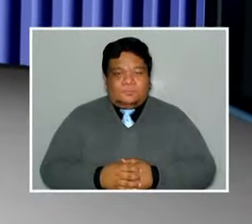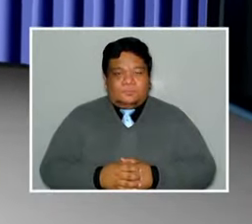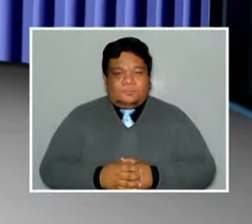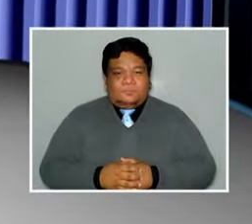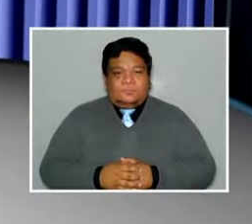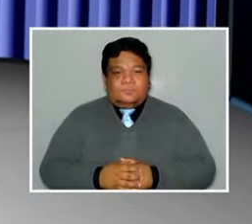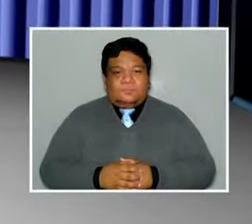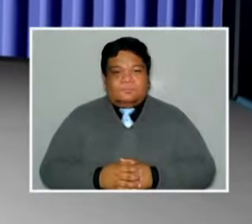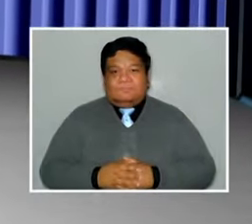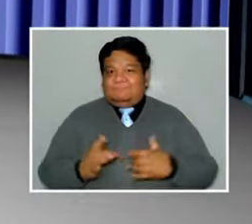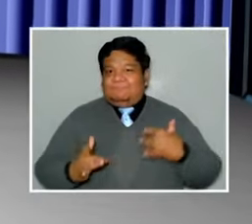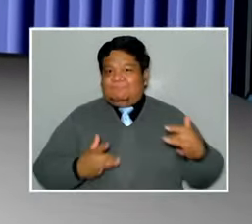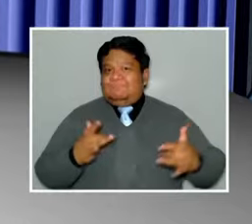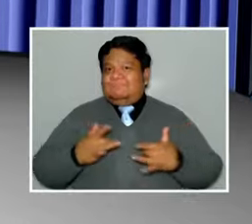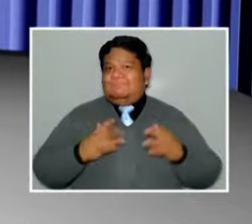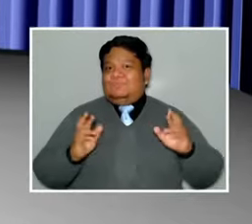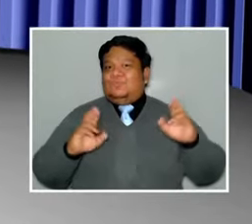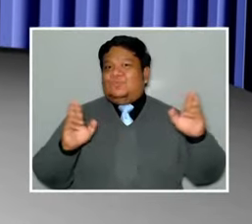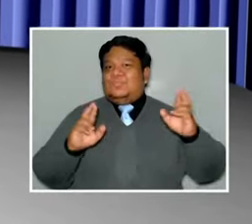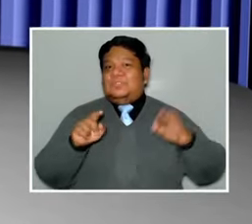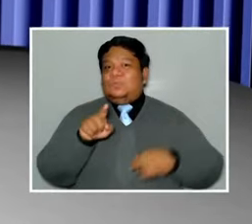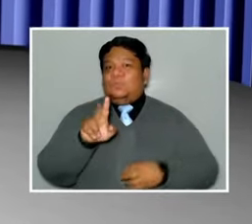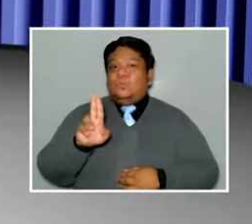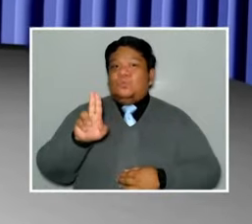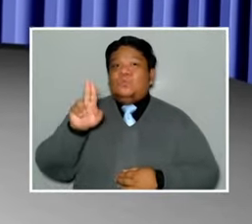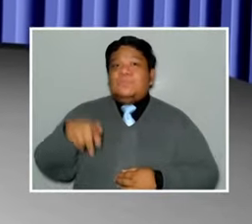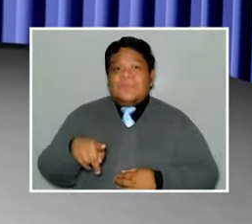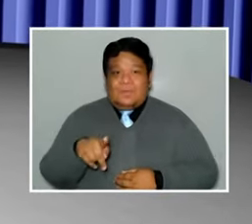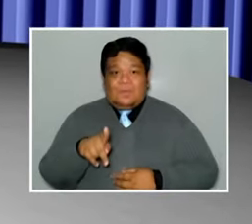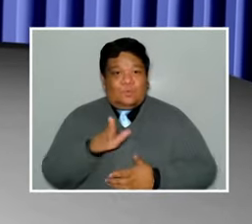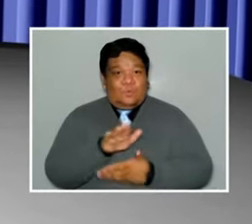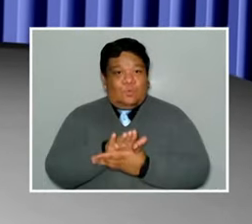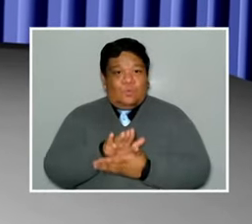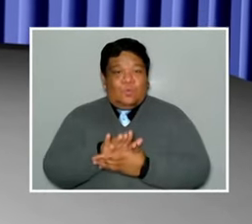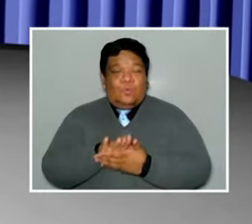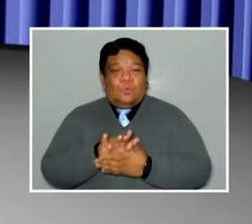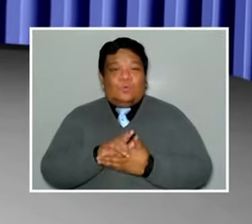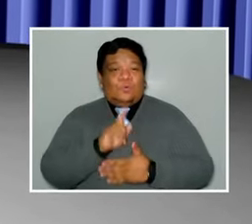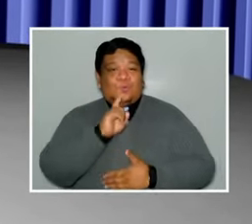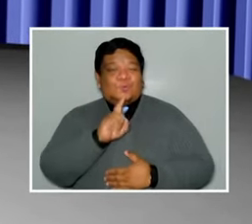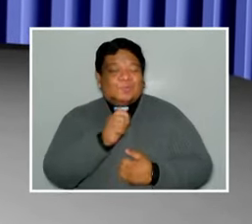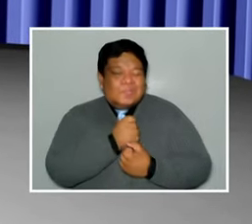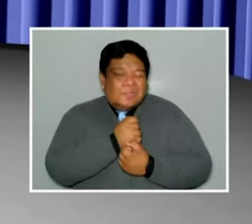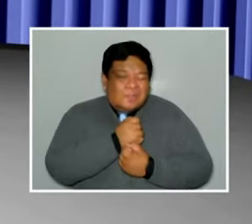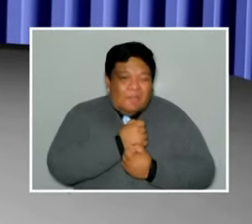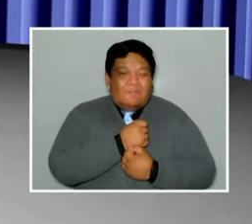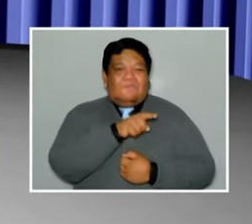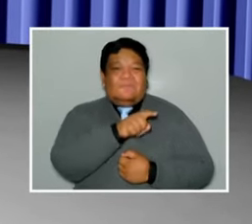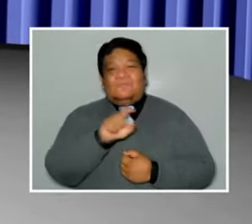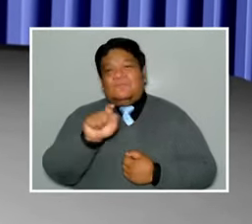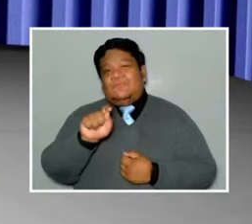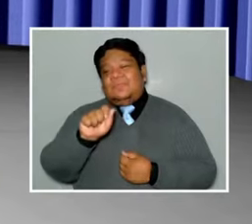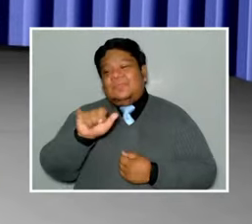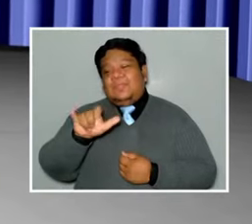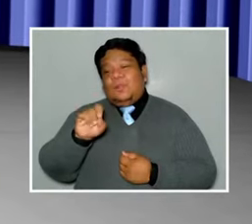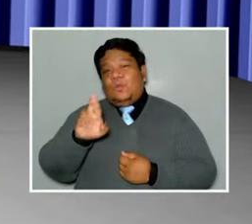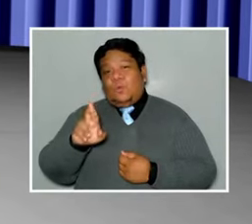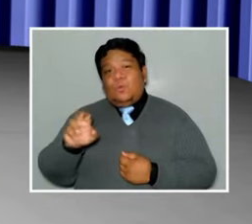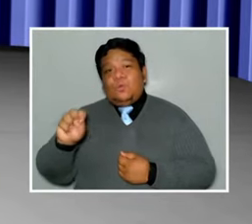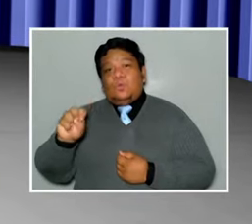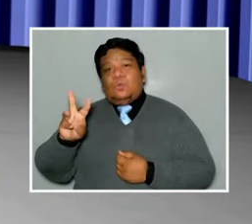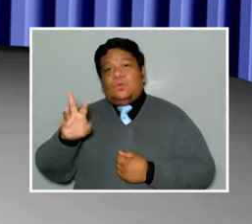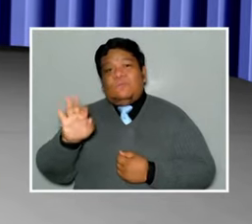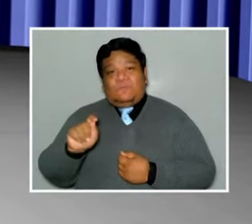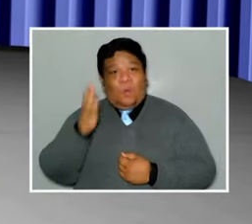Excited na mga isko at iska ng bayan na certified Swifties. Mag-aalok kasi ang University of the Philippines Diliman